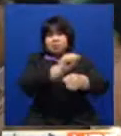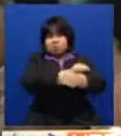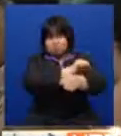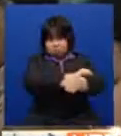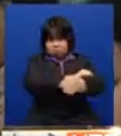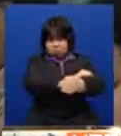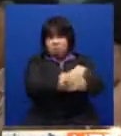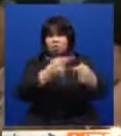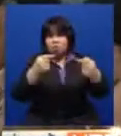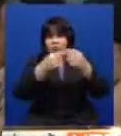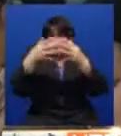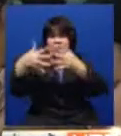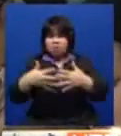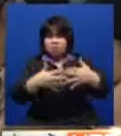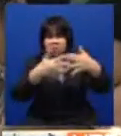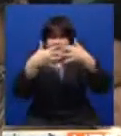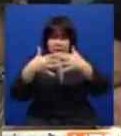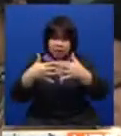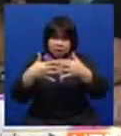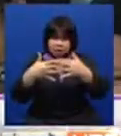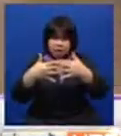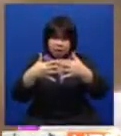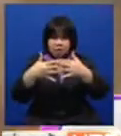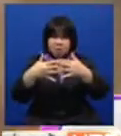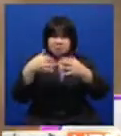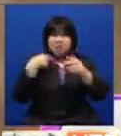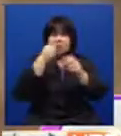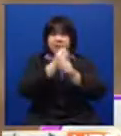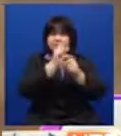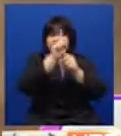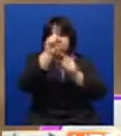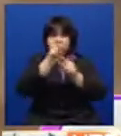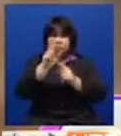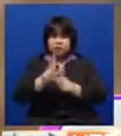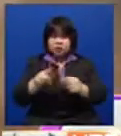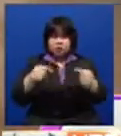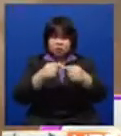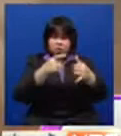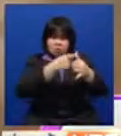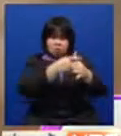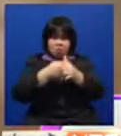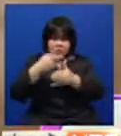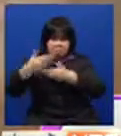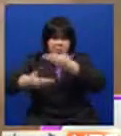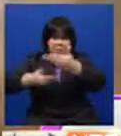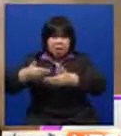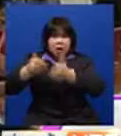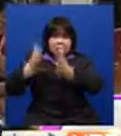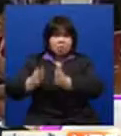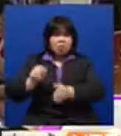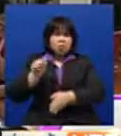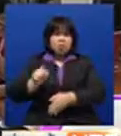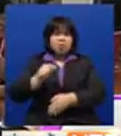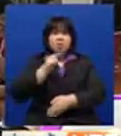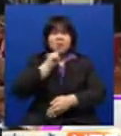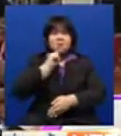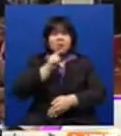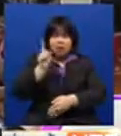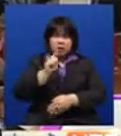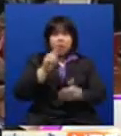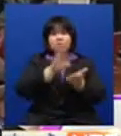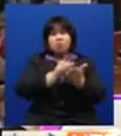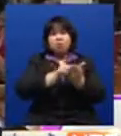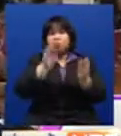สหรัฐอเมริกาจัดอันดับสถานการณ์คาการค้ามนุษย์ในบัญชีรายชื่อเทีย 3นั้นนะคะไม่ใช่ข้อมูลที่ครบ